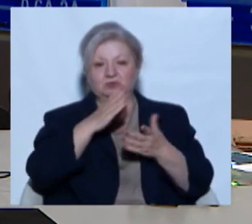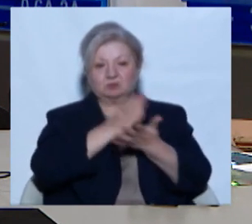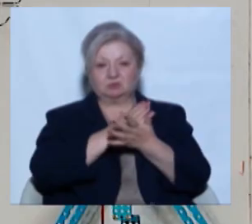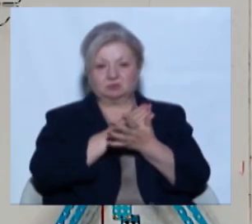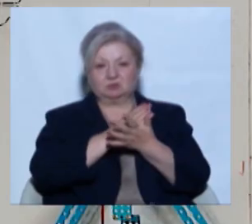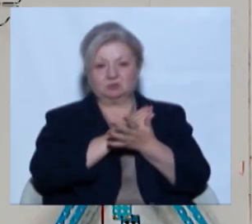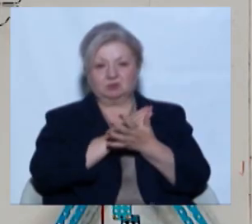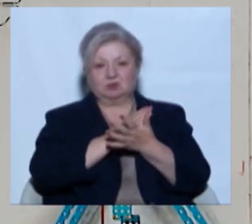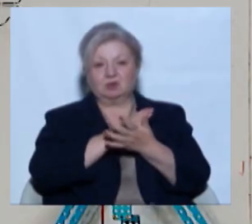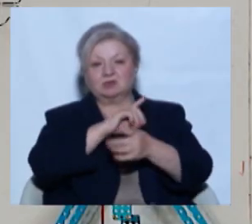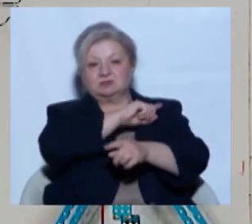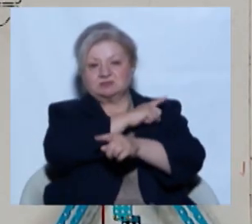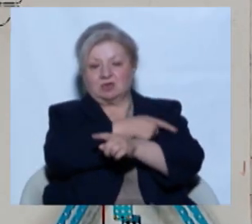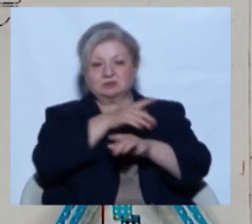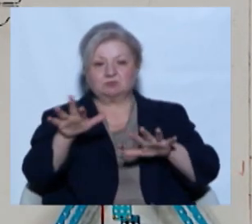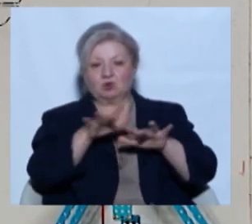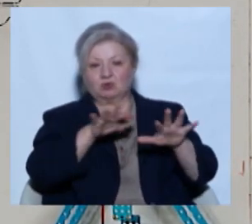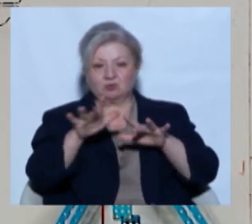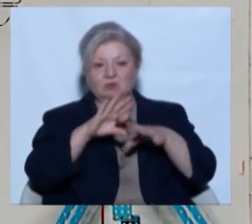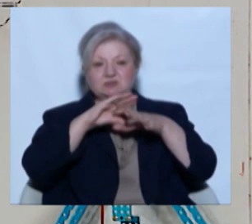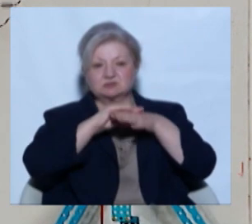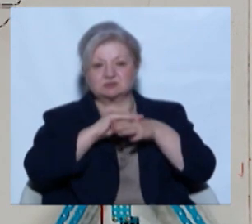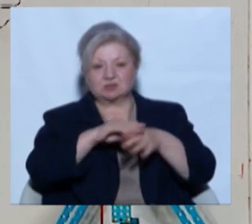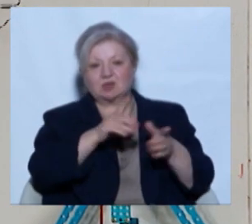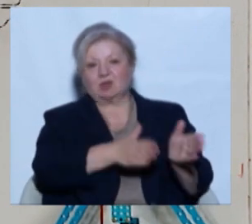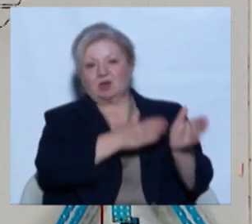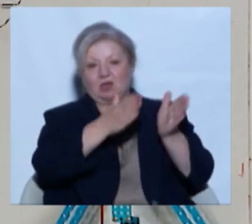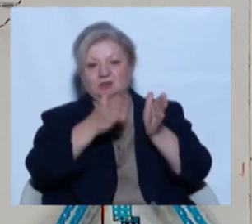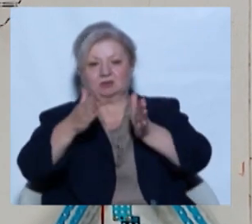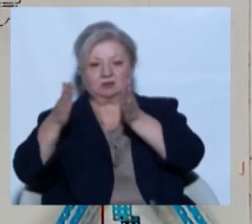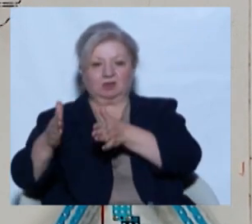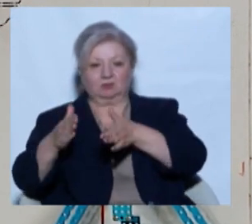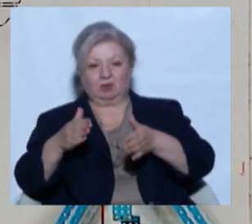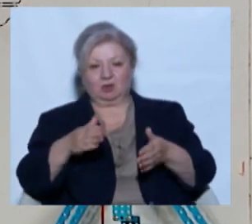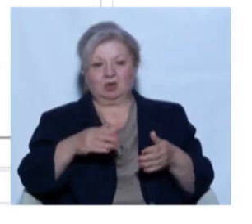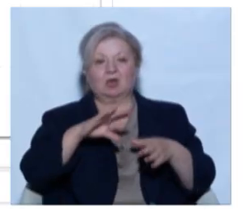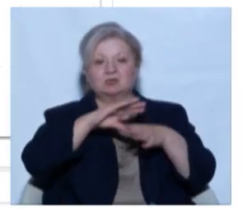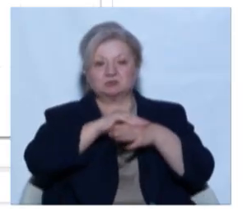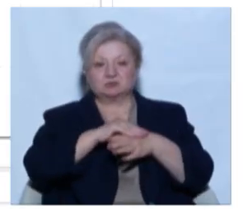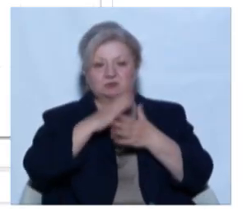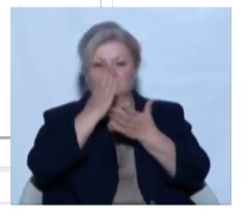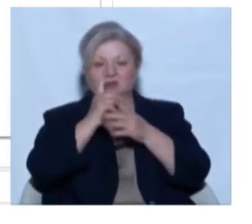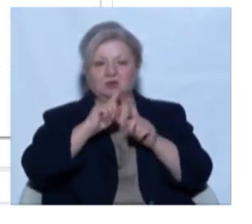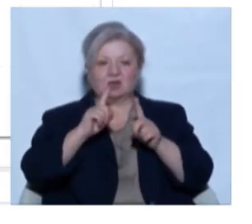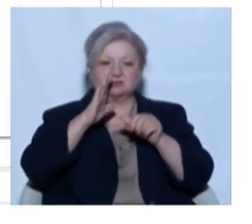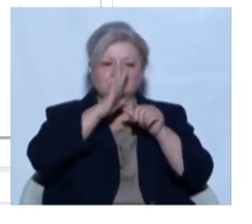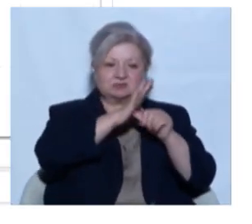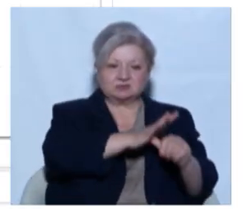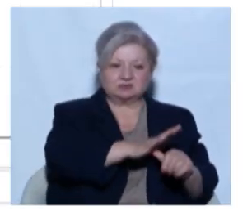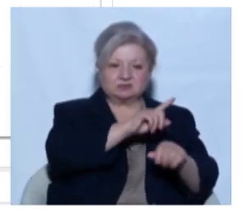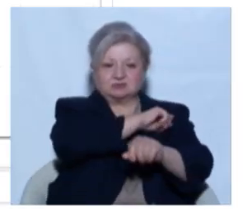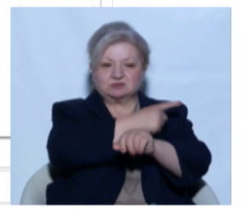არის ძალის მოქმედებით სხეულის გადაადგილება. სხეულზე მოქმედებს რაღაცა